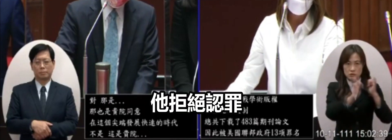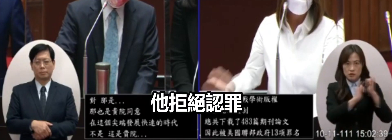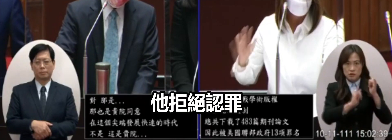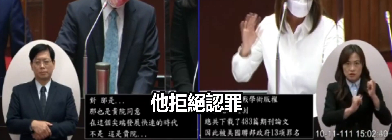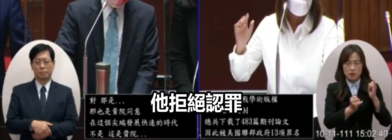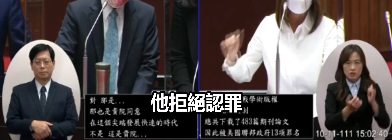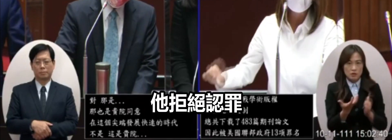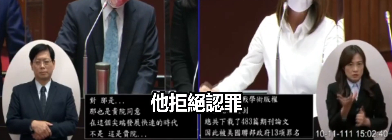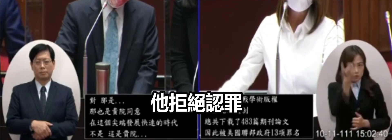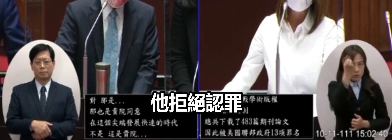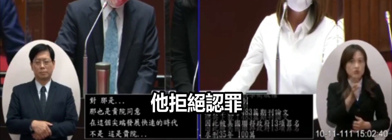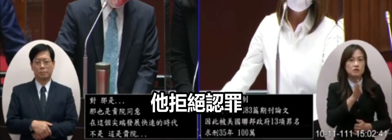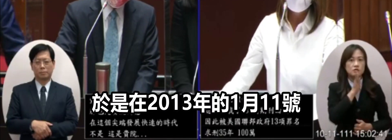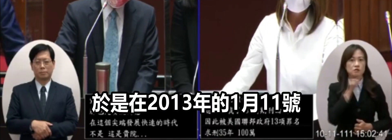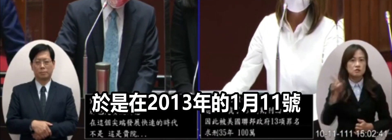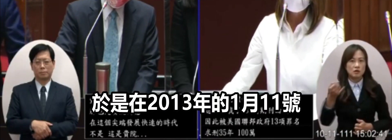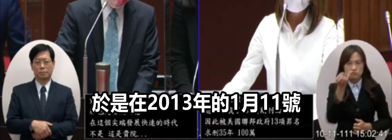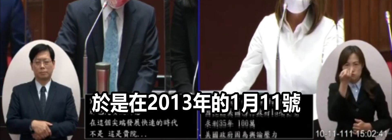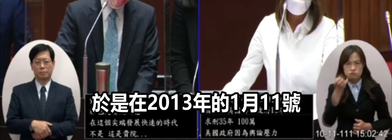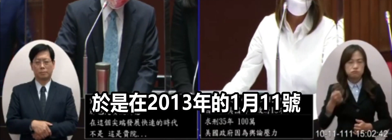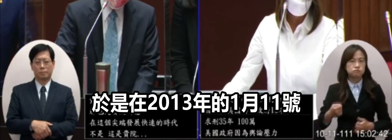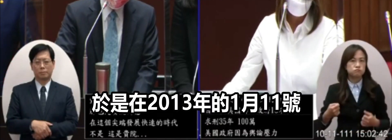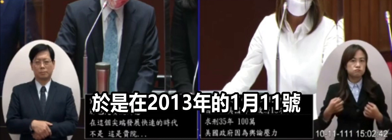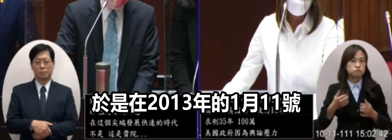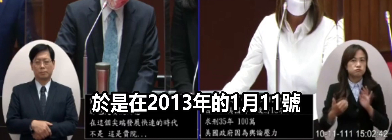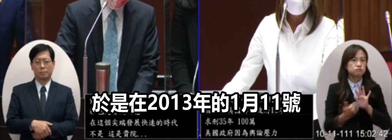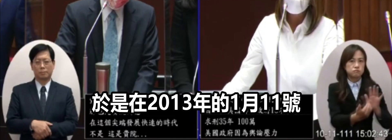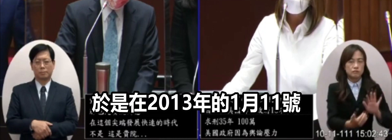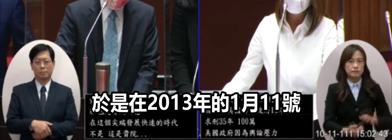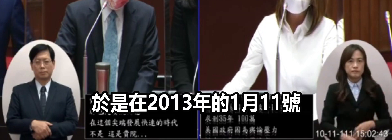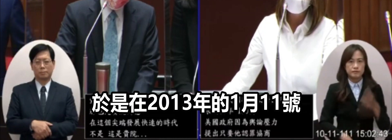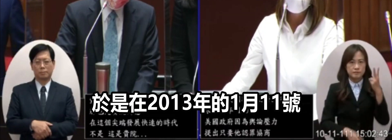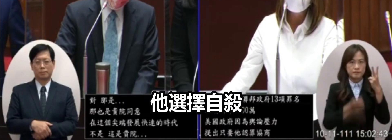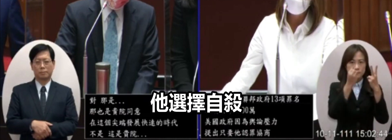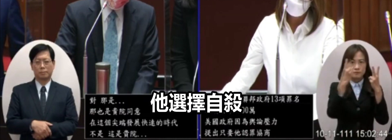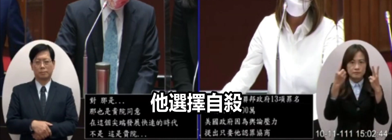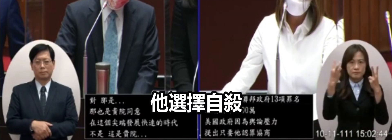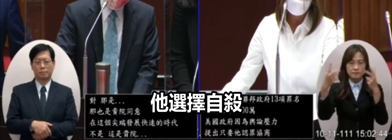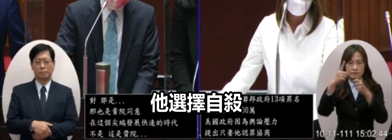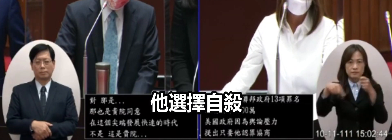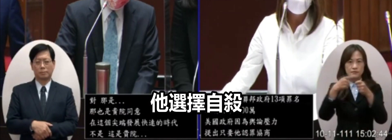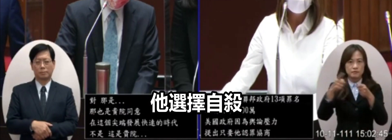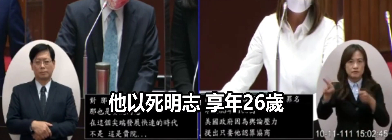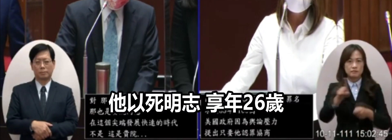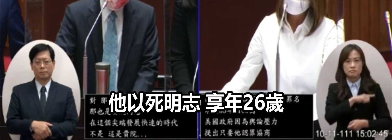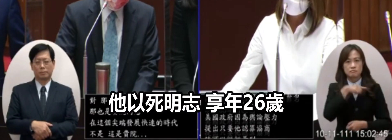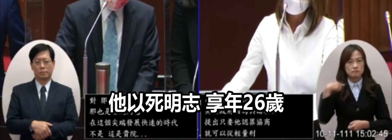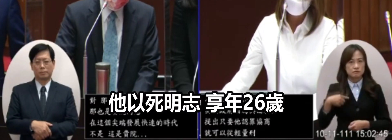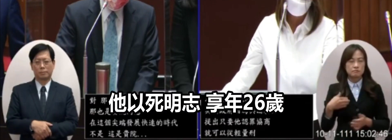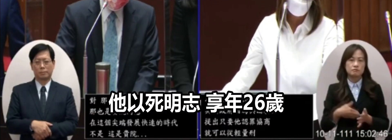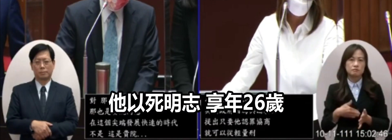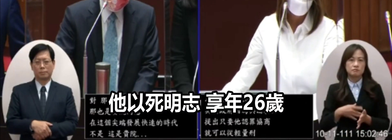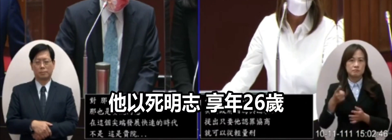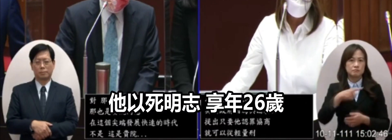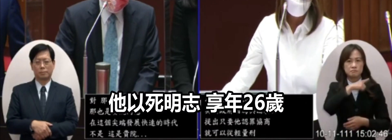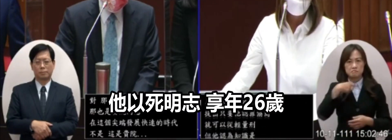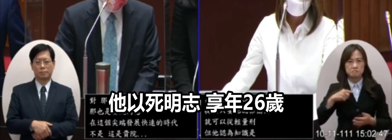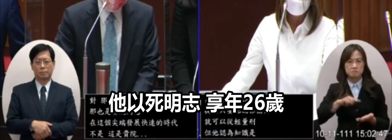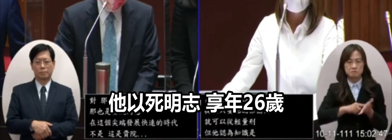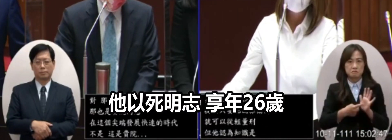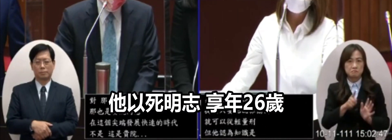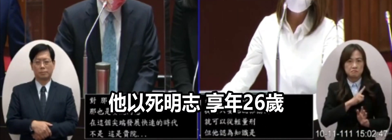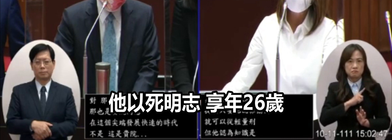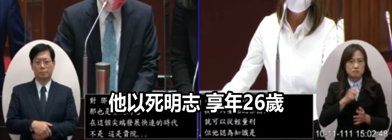人类，他拒绝认罪。于是在2013年的1月11号，他选择自杀，他以死明志，享